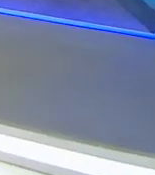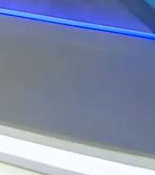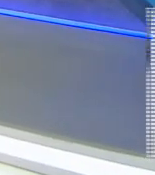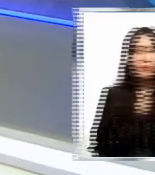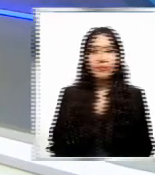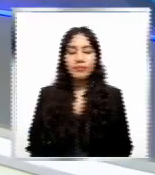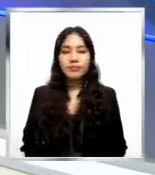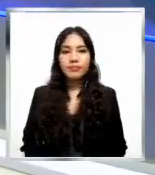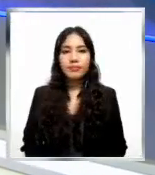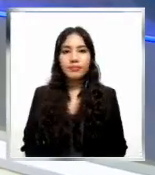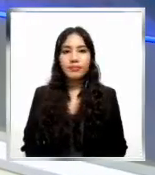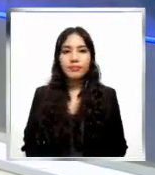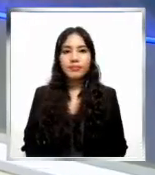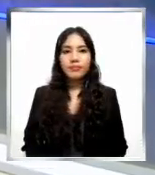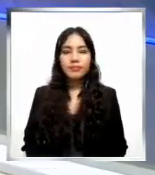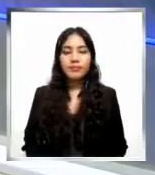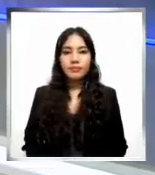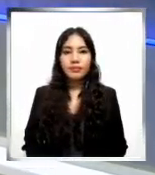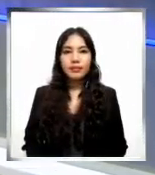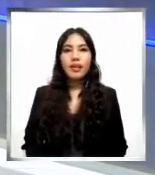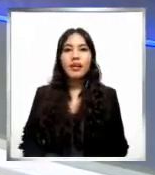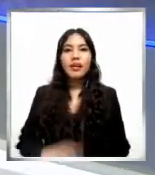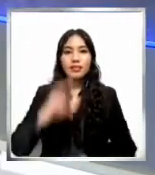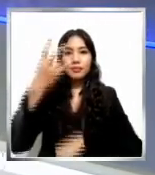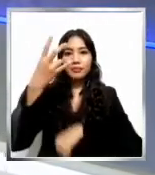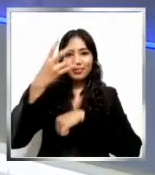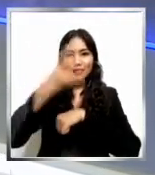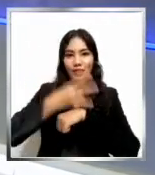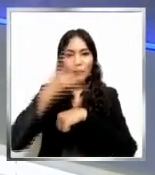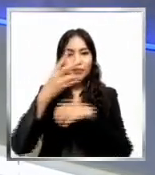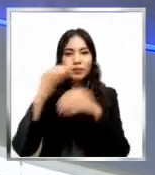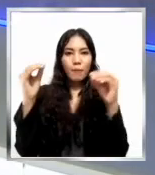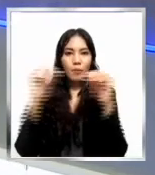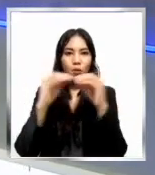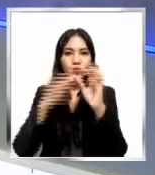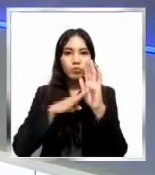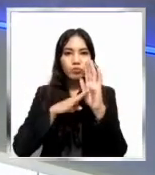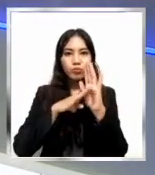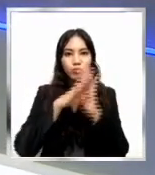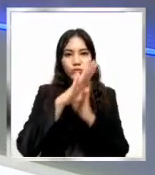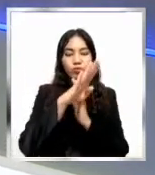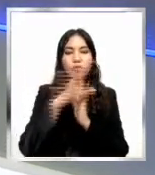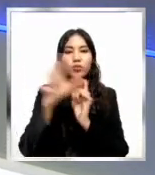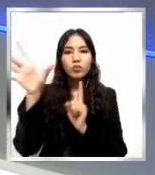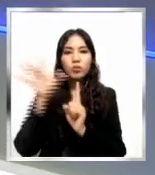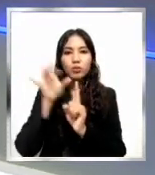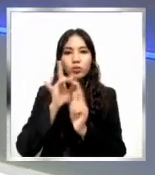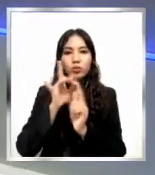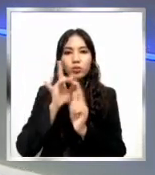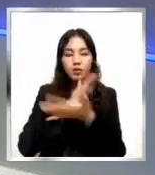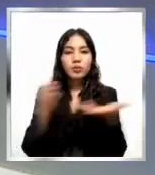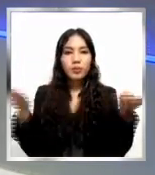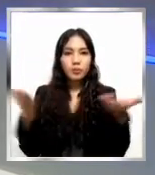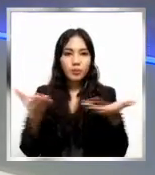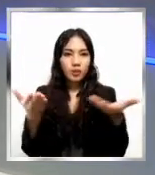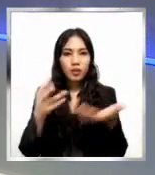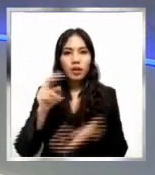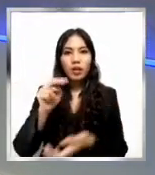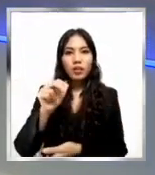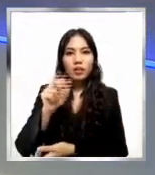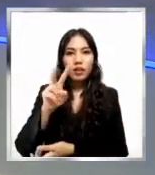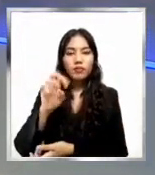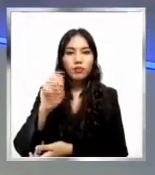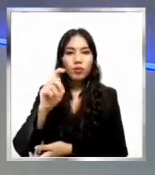Halos 7 beses ang inilobo ng bilang ng mga kaso ng COVID-19 sa Navotas ngayong Pebrero. Pati ilang empleyado ng City Hall